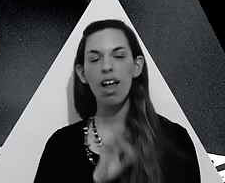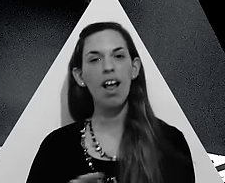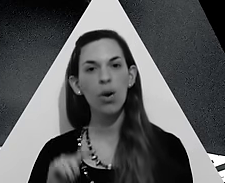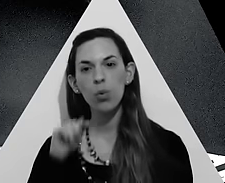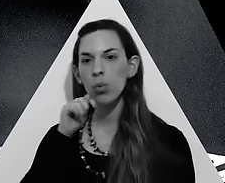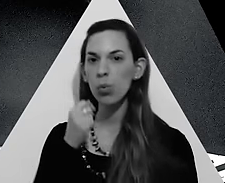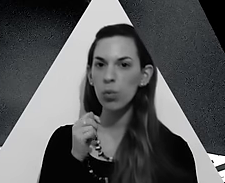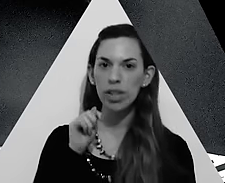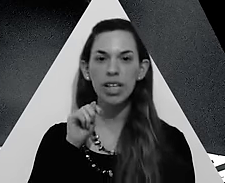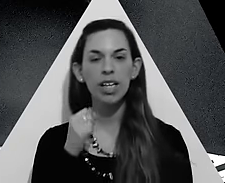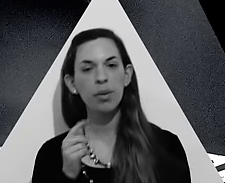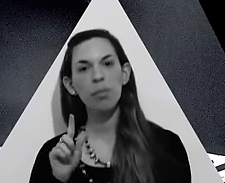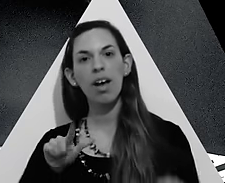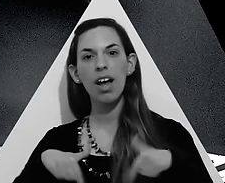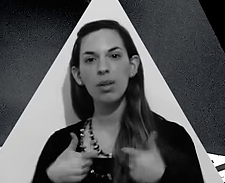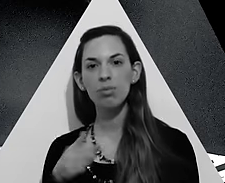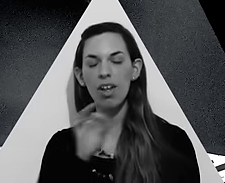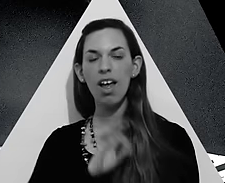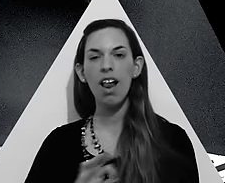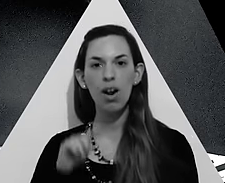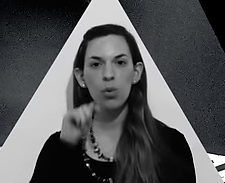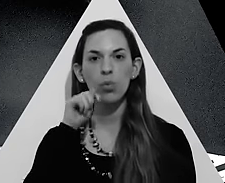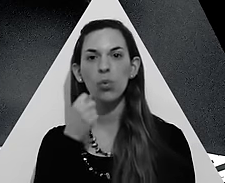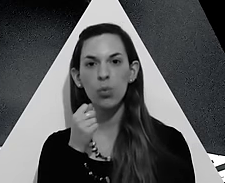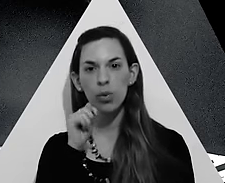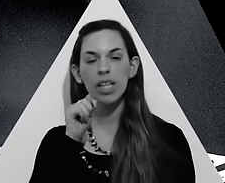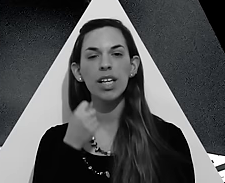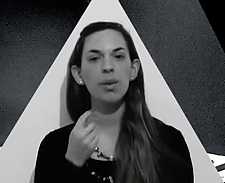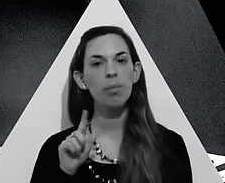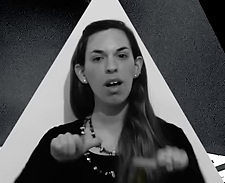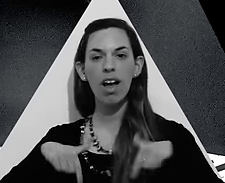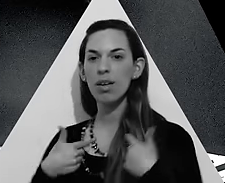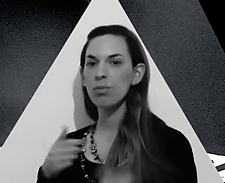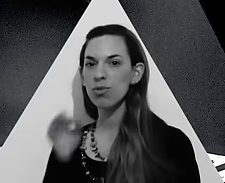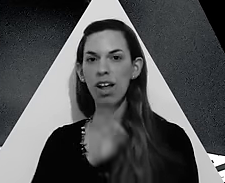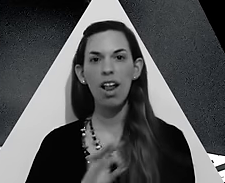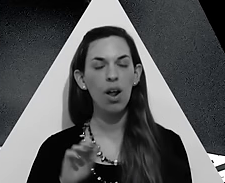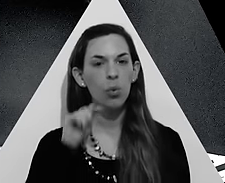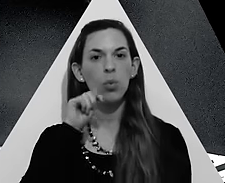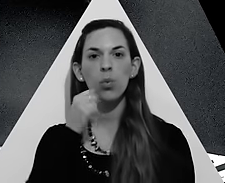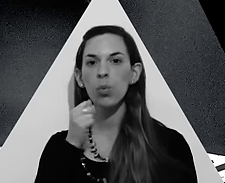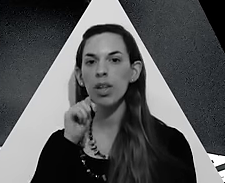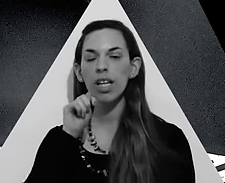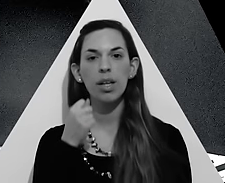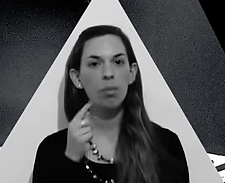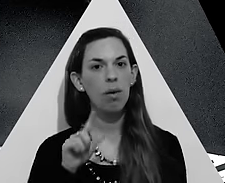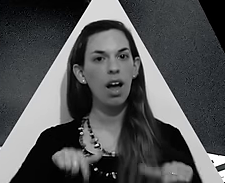החיים שלנו תותים החיים שלנו תותים החיים שלנו